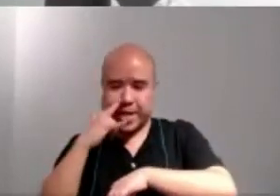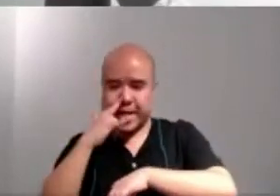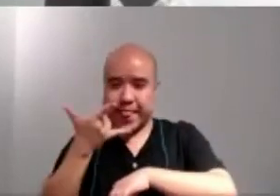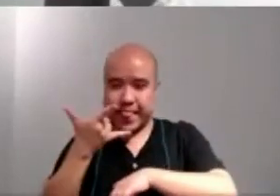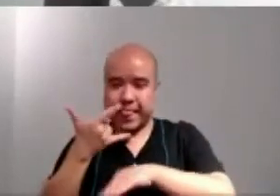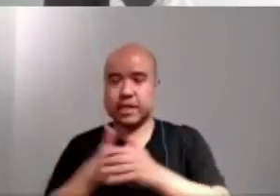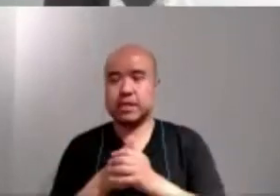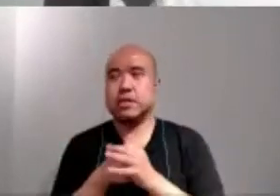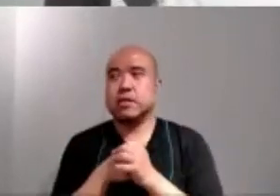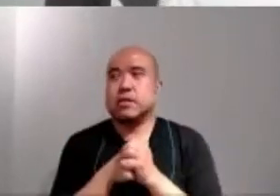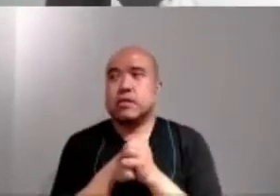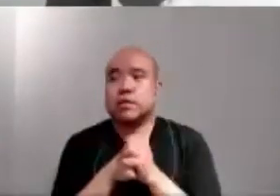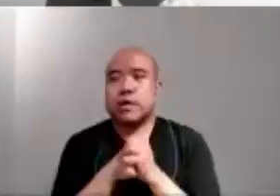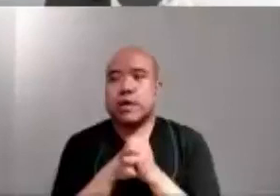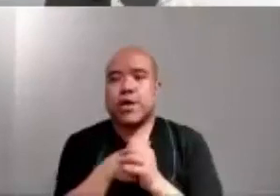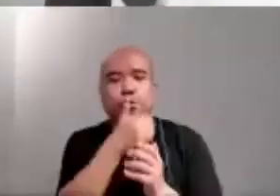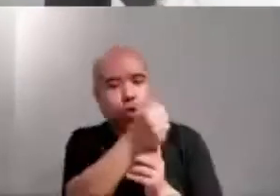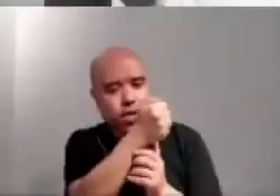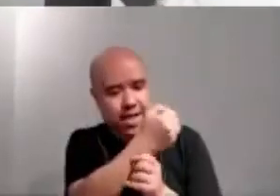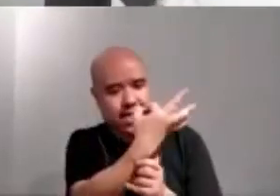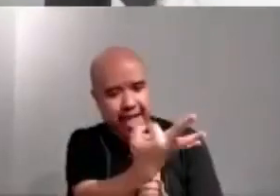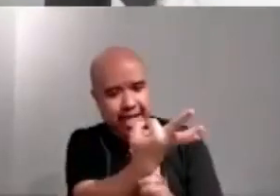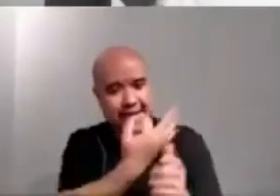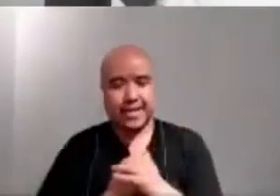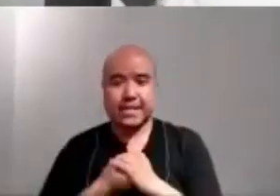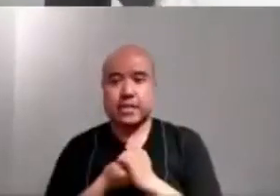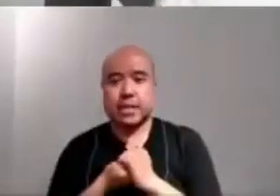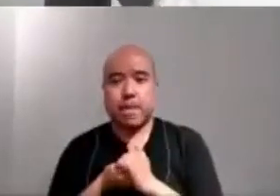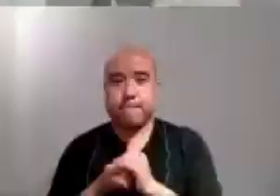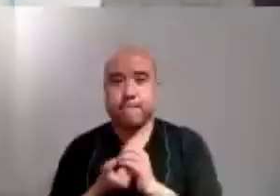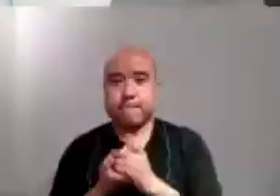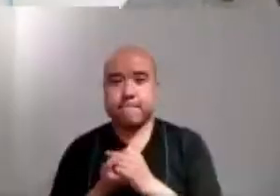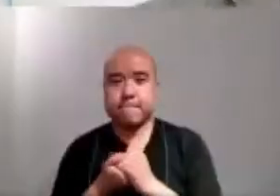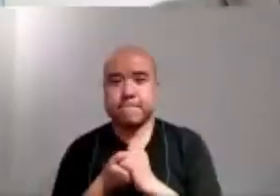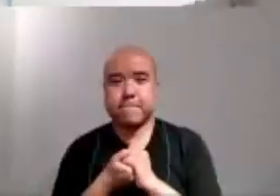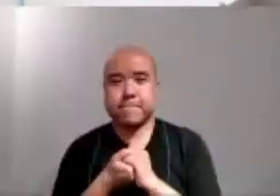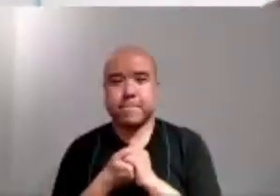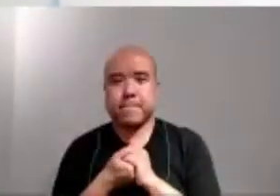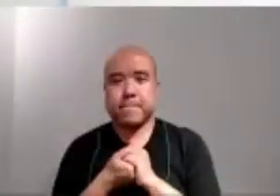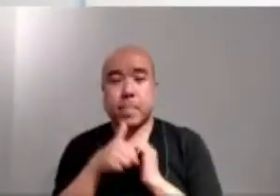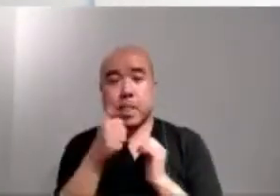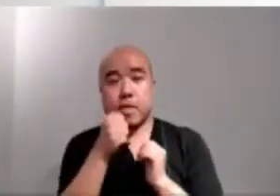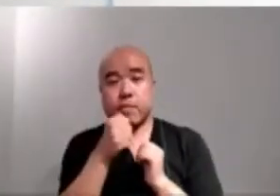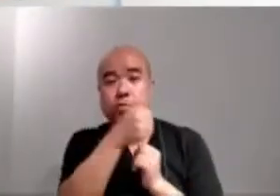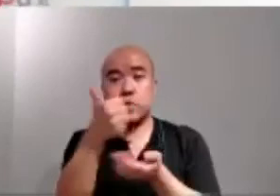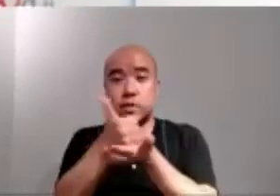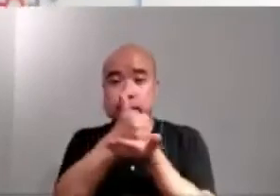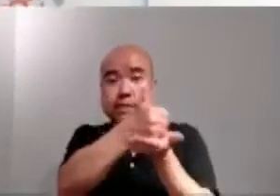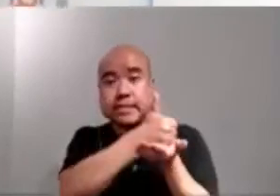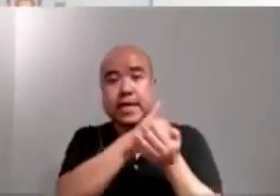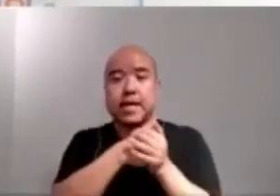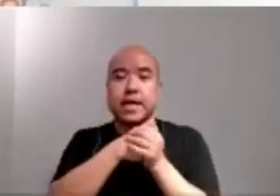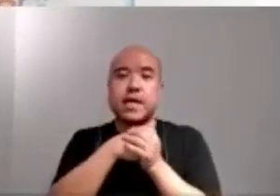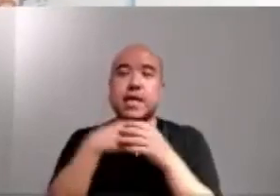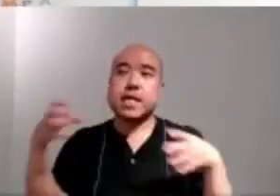好，唔该晒 Rebecca， 唔该晒你哋，亦都多谢咁多位嘉宾啦，今次参与今次嘅社企民间高峰